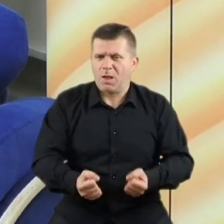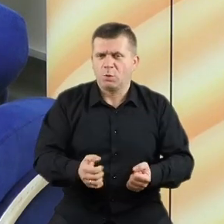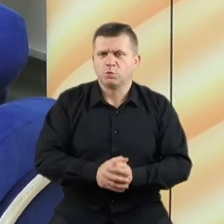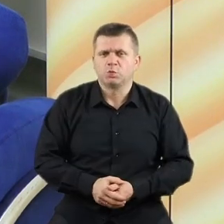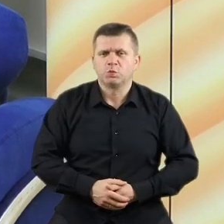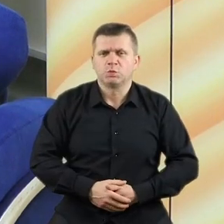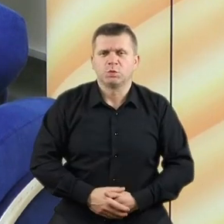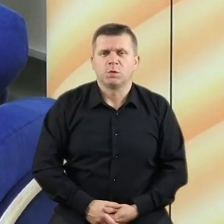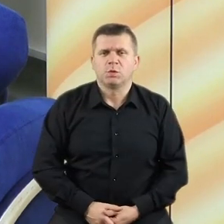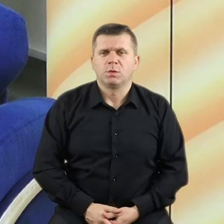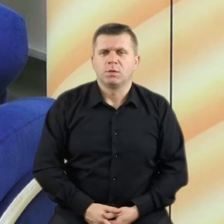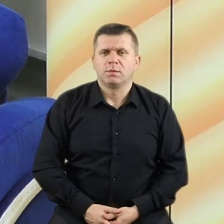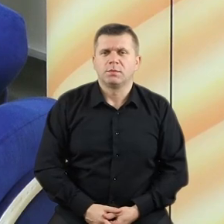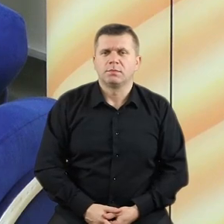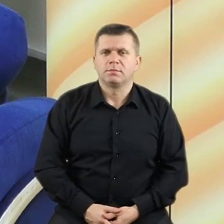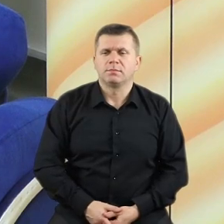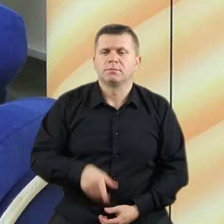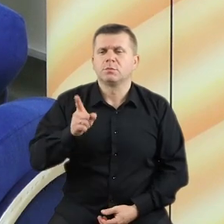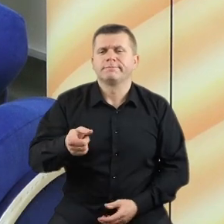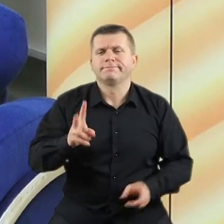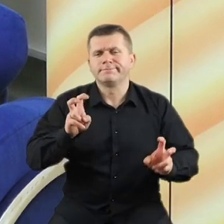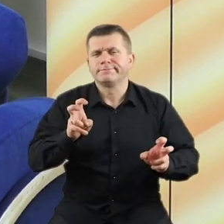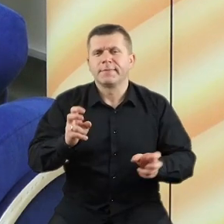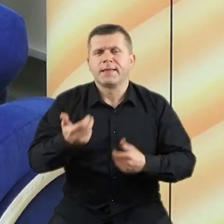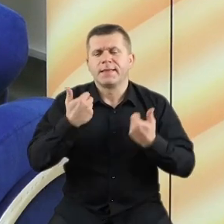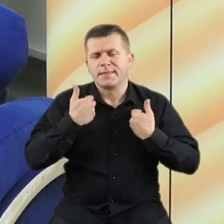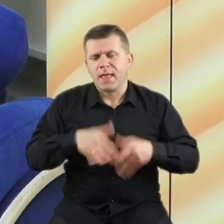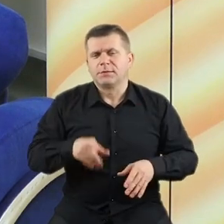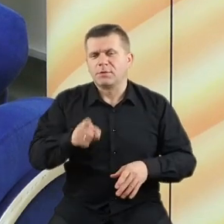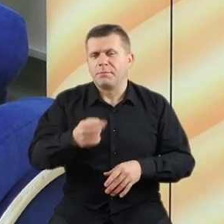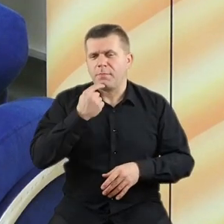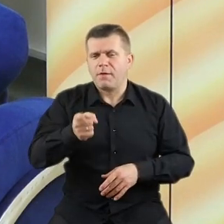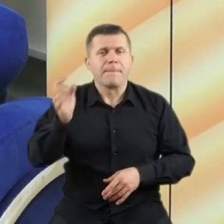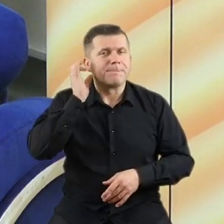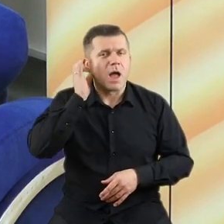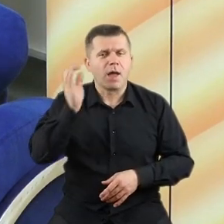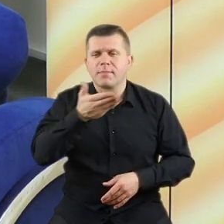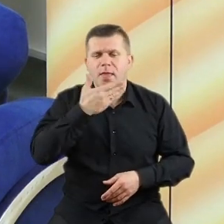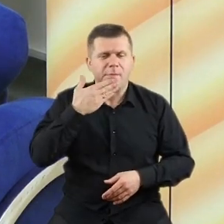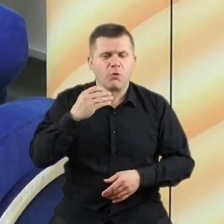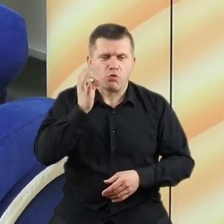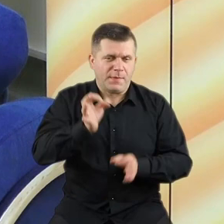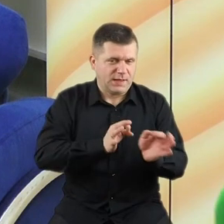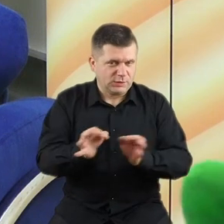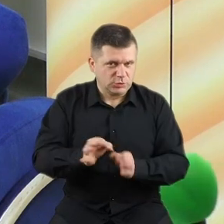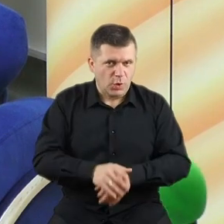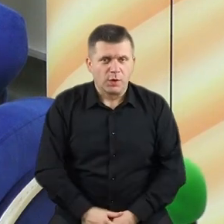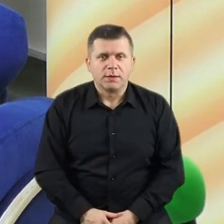a tutaj była zupa, ale rzadka. Oczywiście nie chcę przez to powiedzieć, że ta pani nie miała świetnej